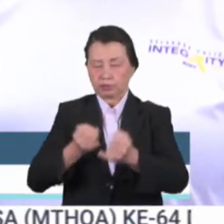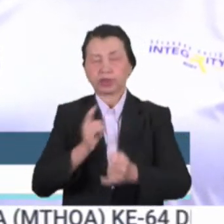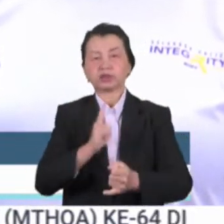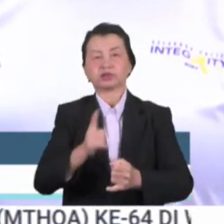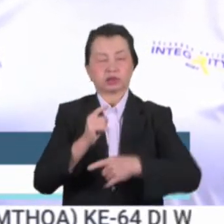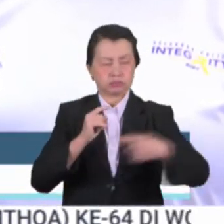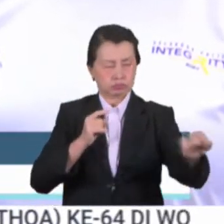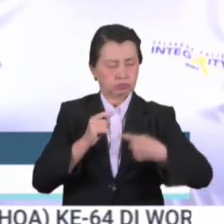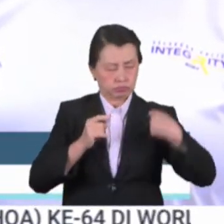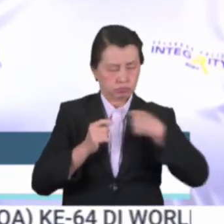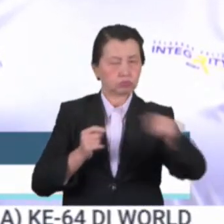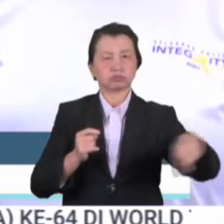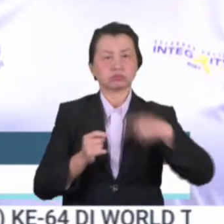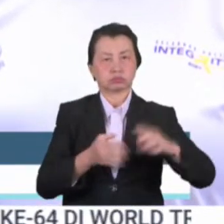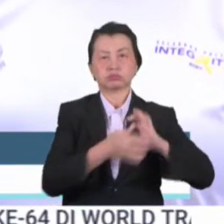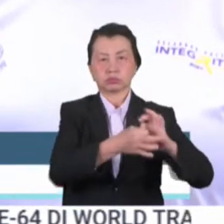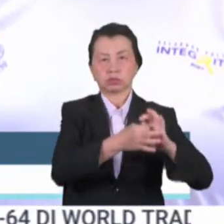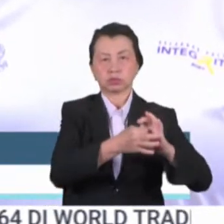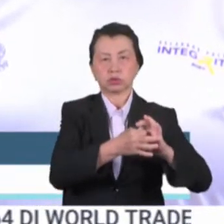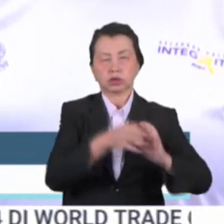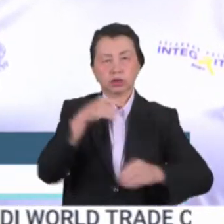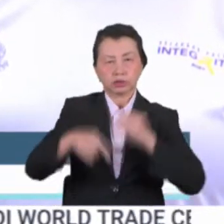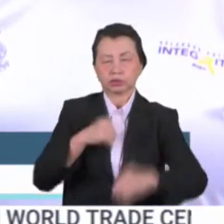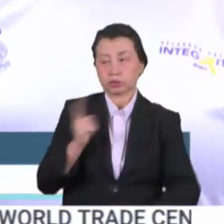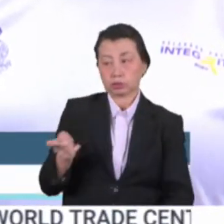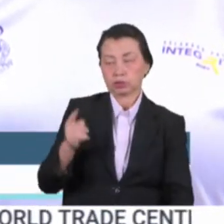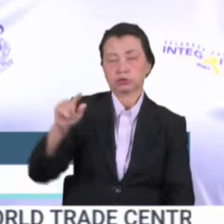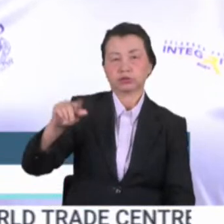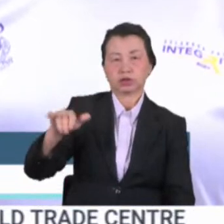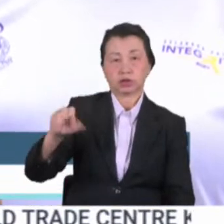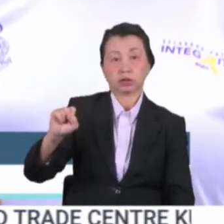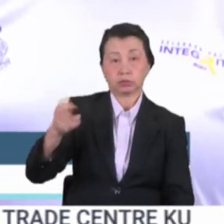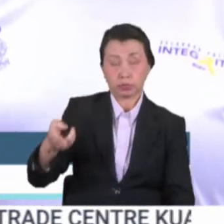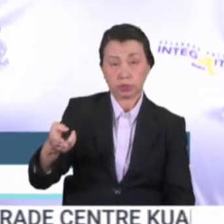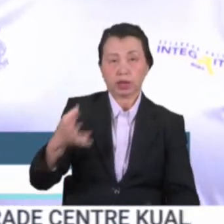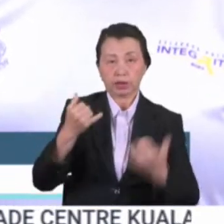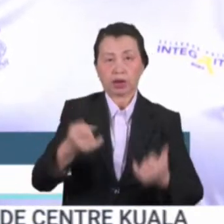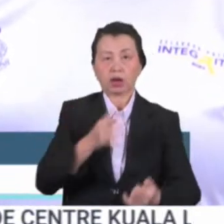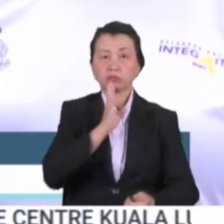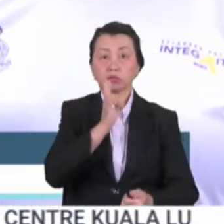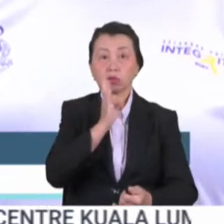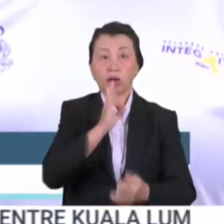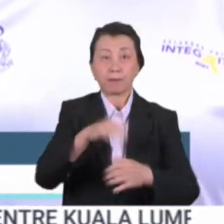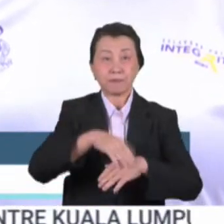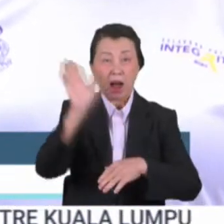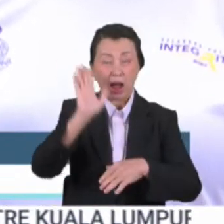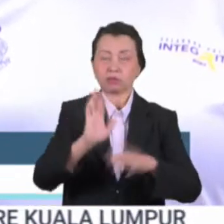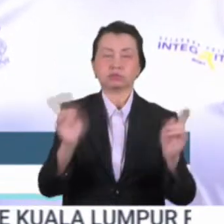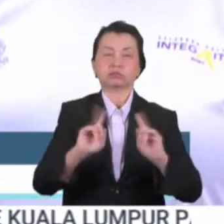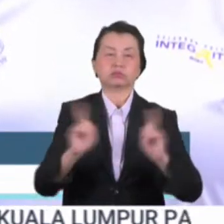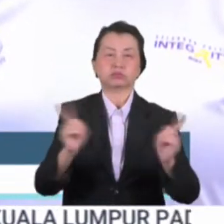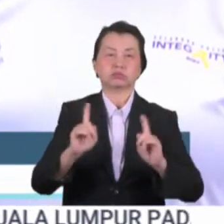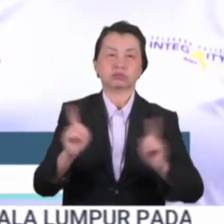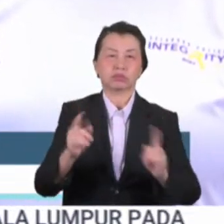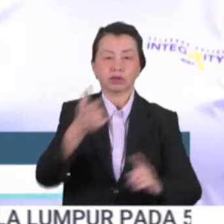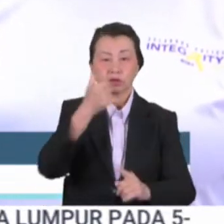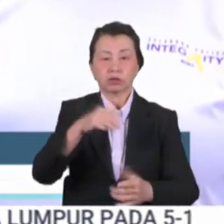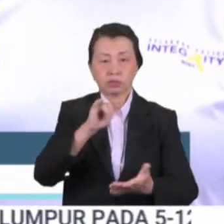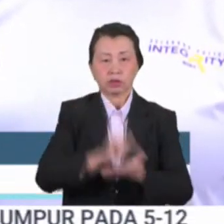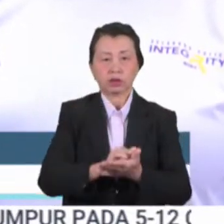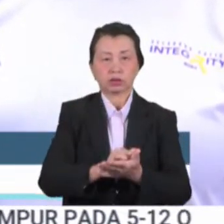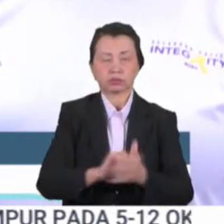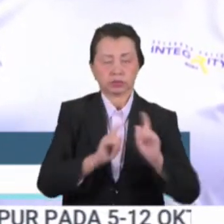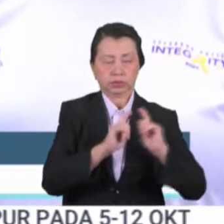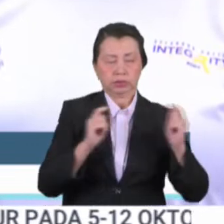maklumat berkaitan dengan inilah. Jadi saya tak boleh komen lebih lanjut berkaitan ini sebab ini satu